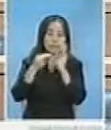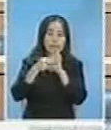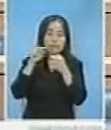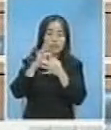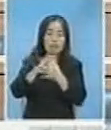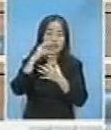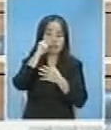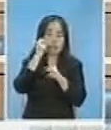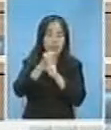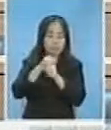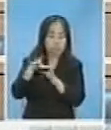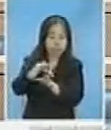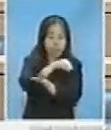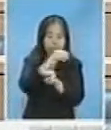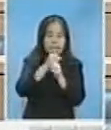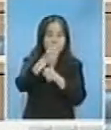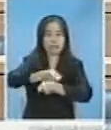องการการทำเกษตรกรรมนะครับ